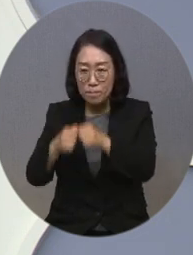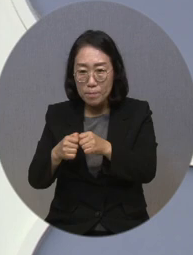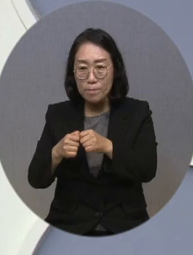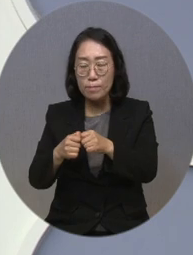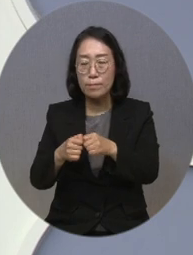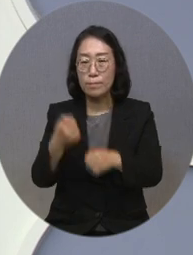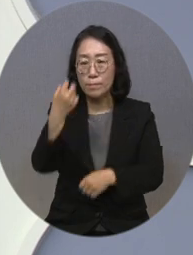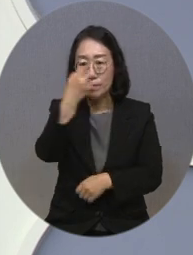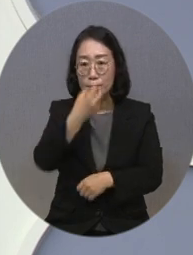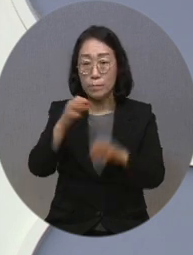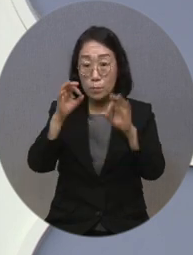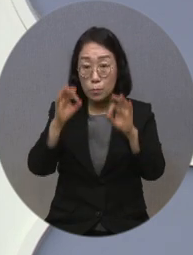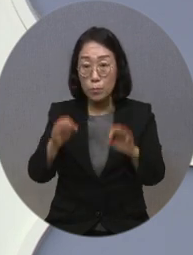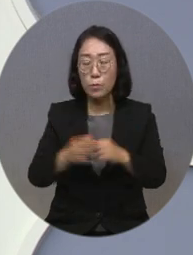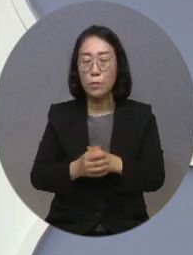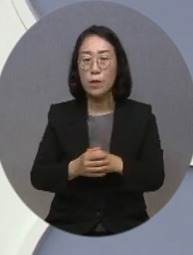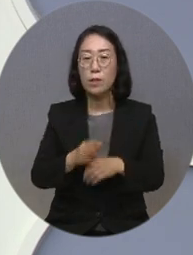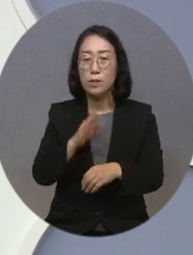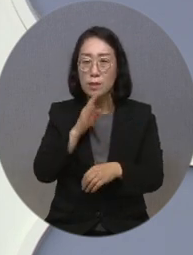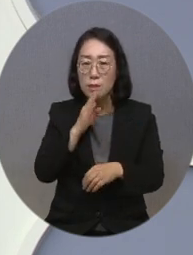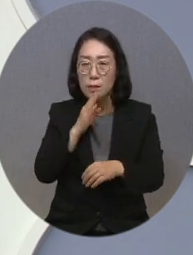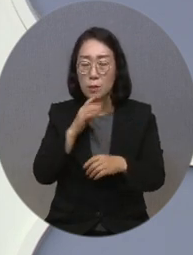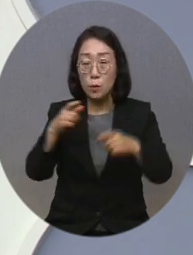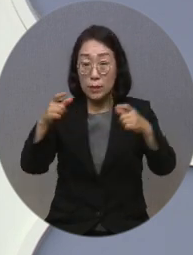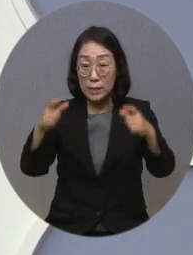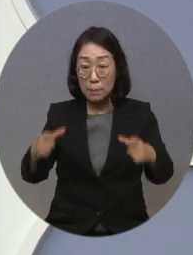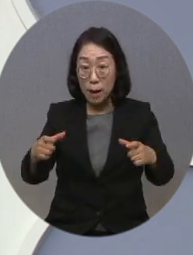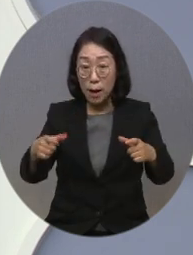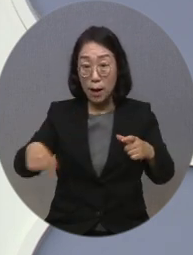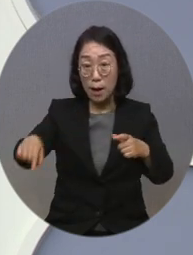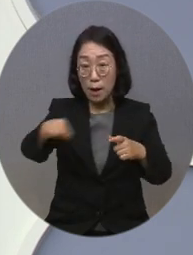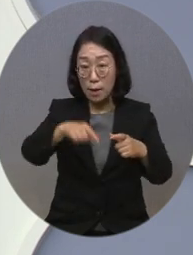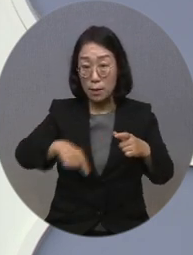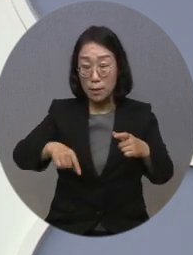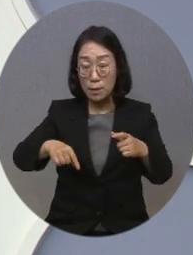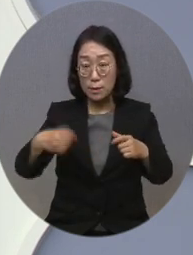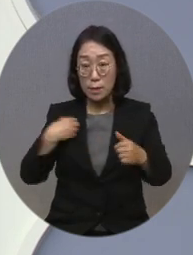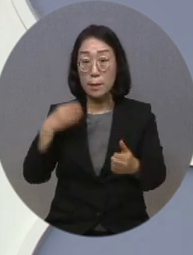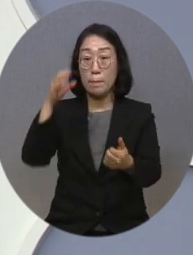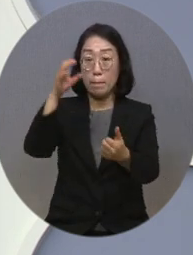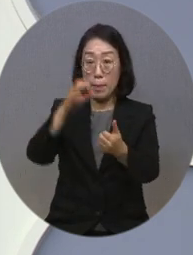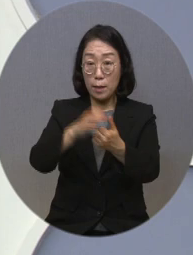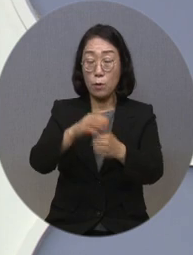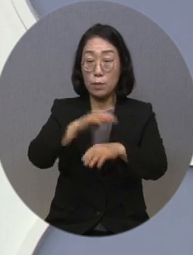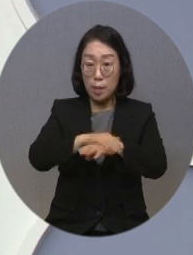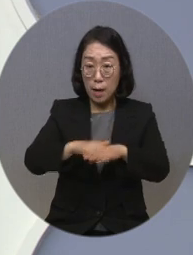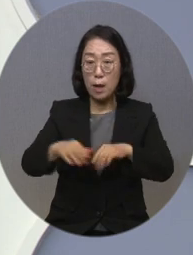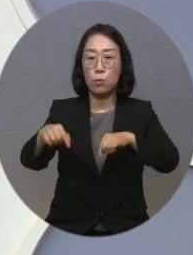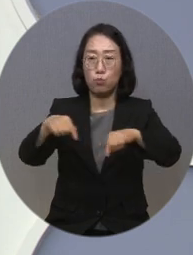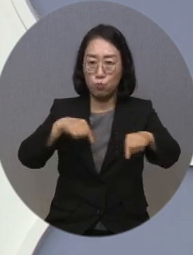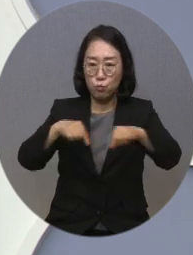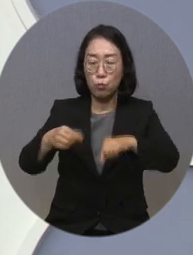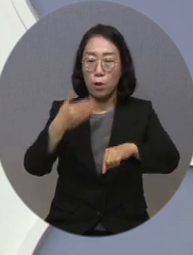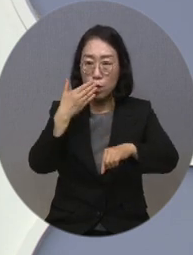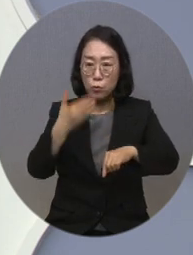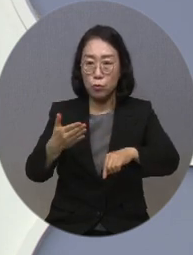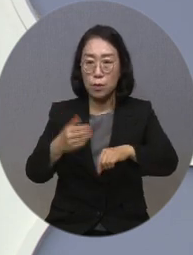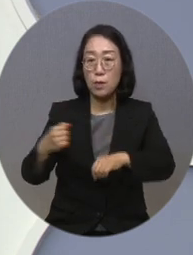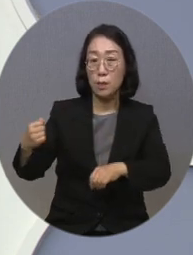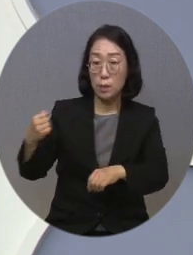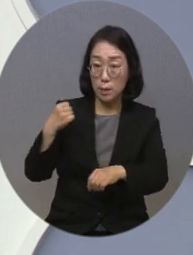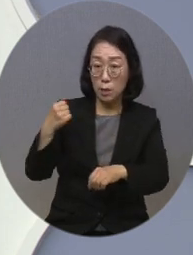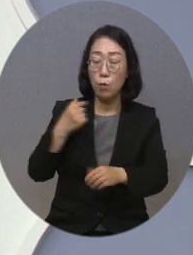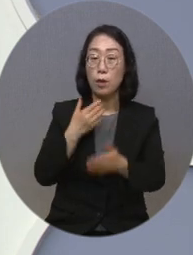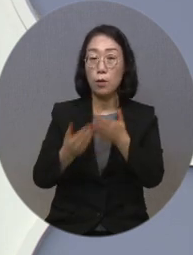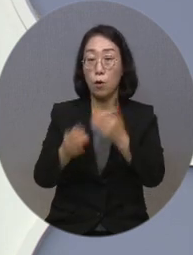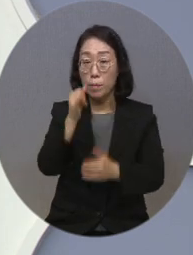물론이고 지방정부를 또 지방의회를 맡아서 처리해 나갈 수 있는 충분한 능력과